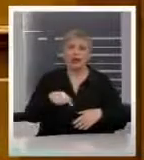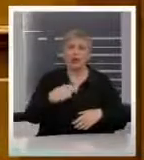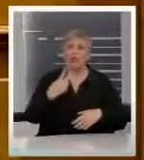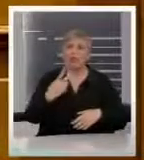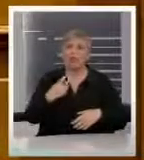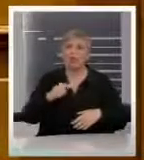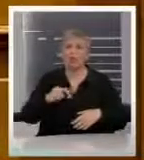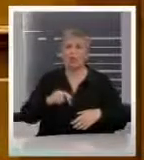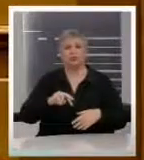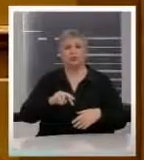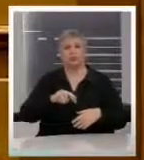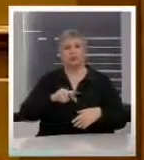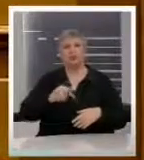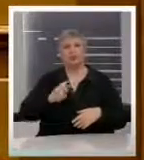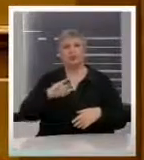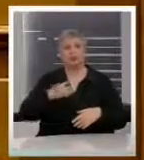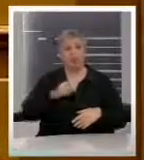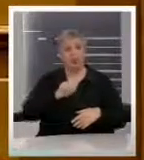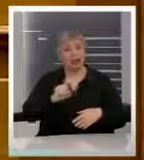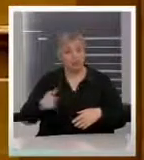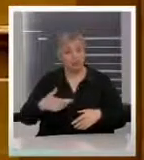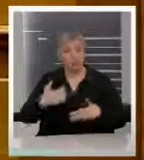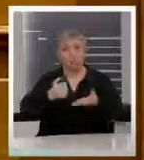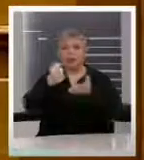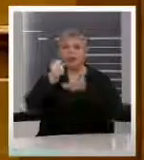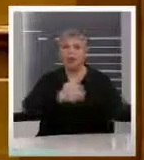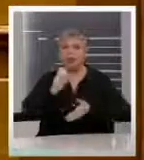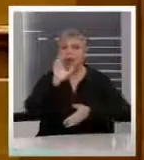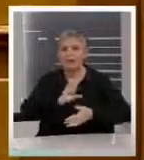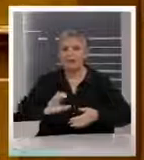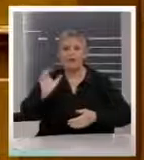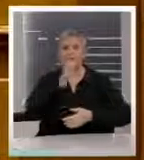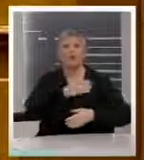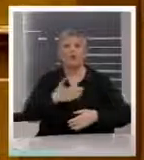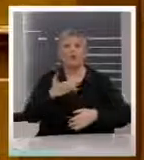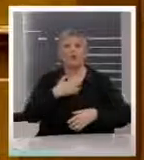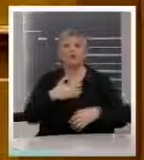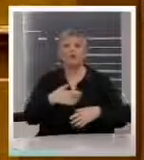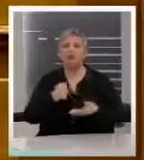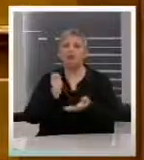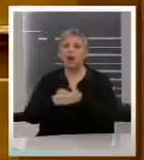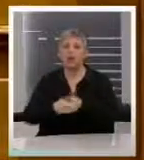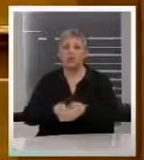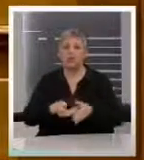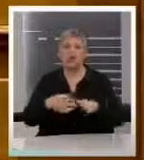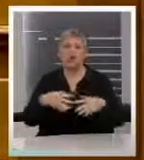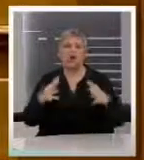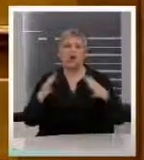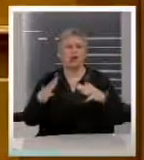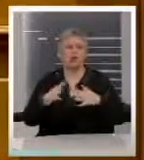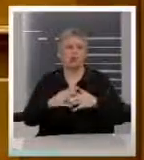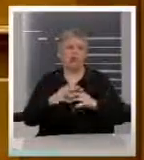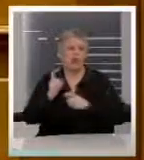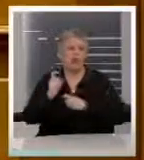92 δις ευρώ πακέτα της Ευρώπης, 83 δις εξοπλιστικά και αφήσανε 120 εκατομμύρια, 190 εκατομμύρια ο